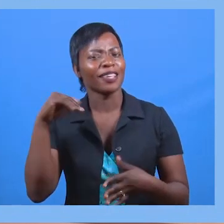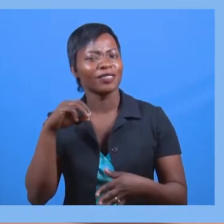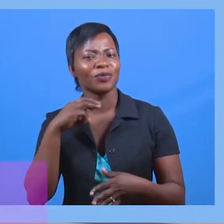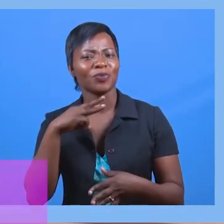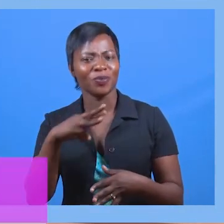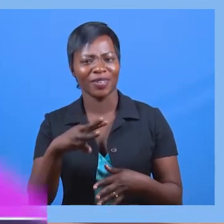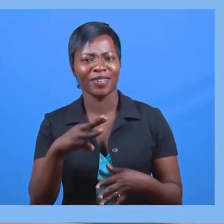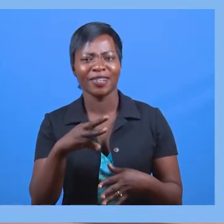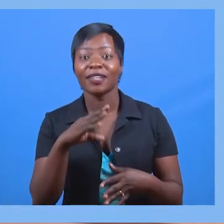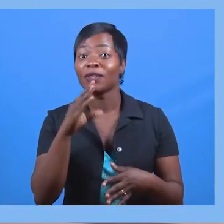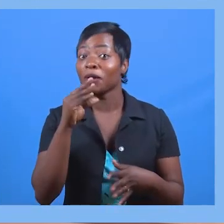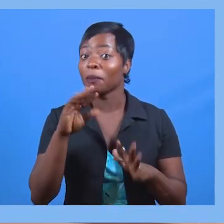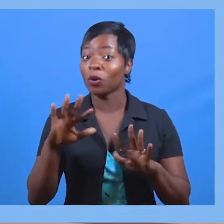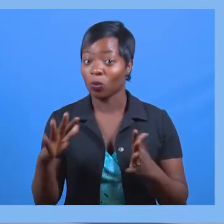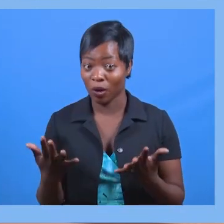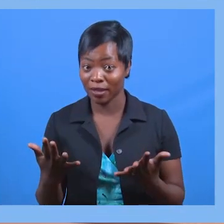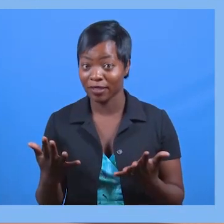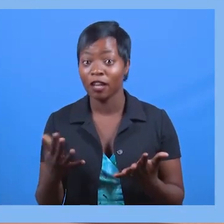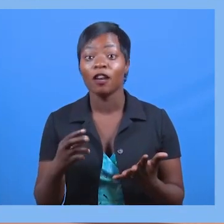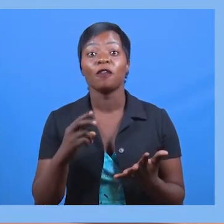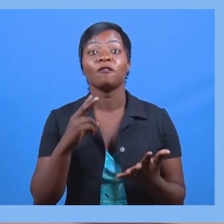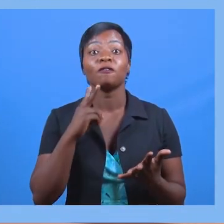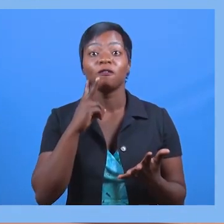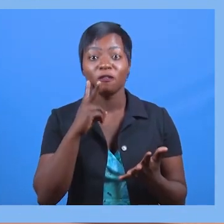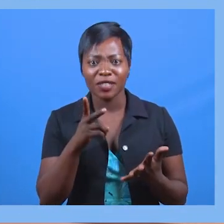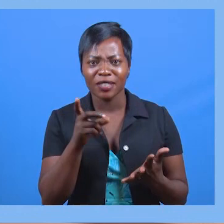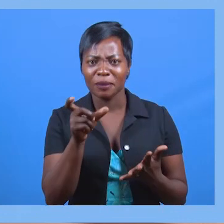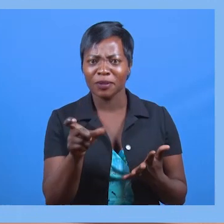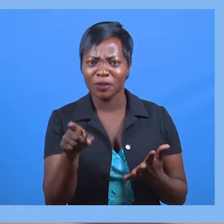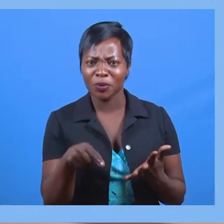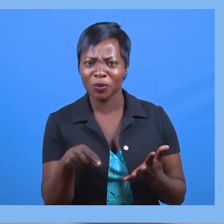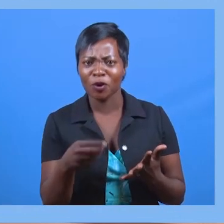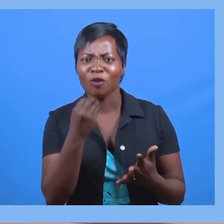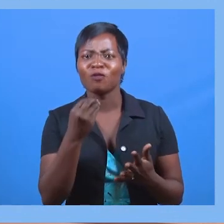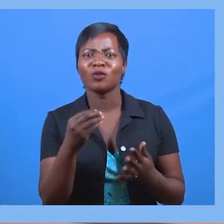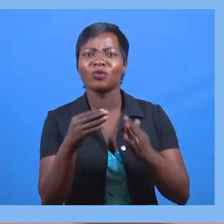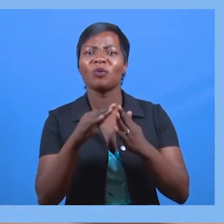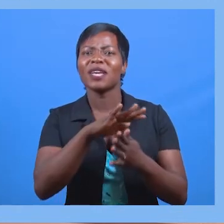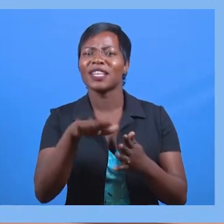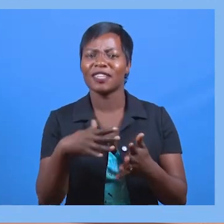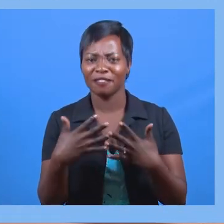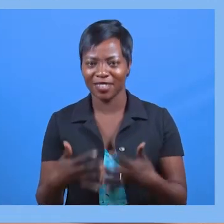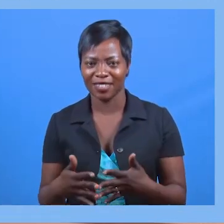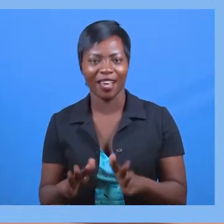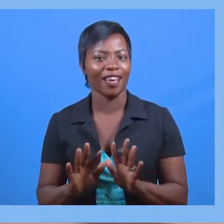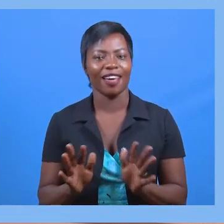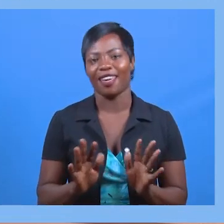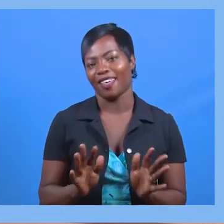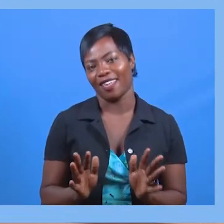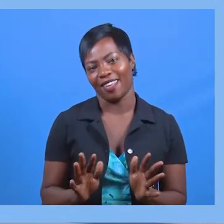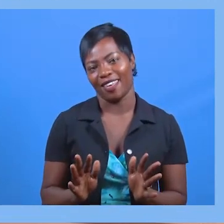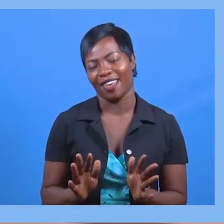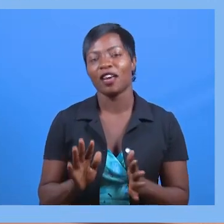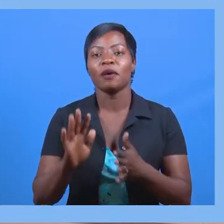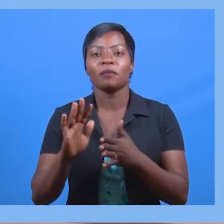yedu yekuti muyenzi anopedza dura here, nokuti tine tsumo yekuti aiwa muyenzi haapedze dura, asi isusu